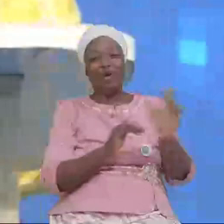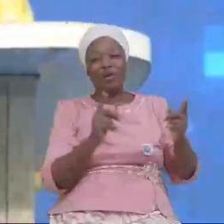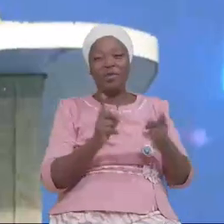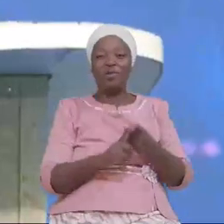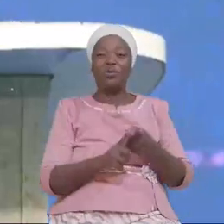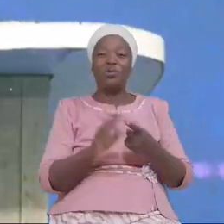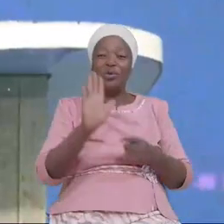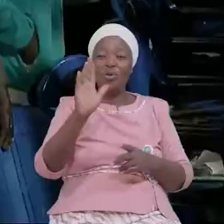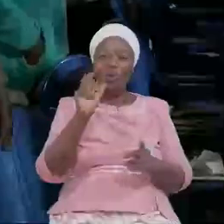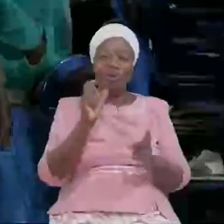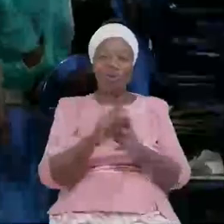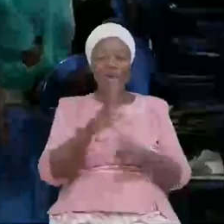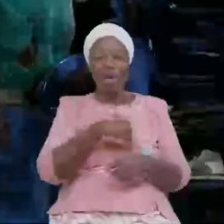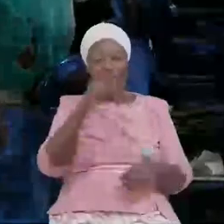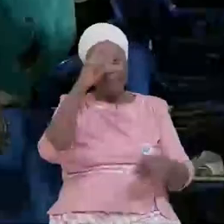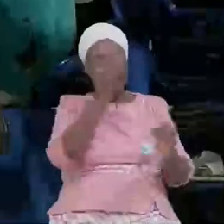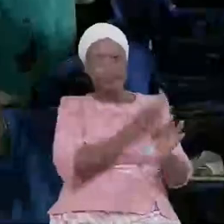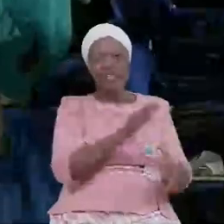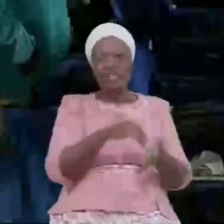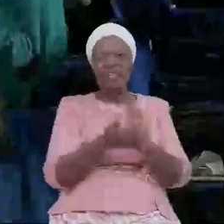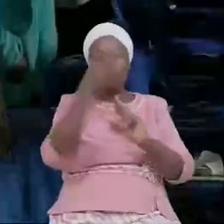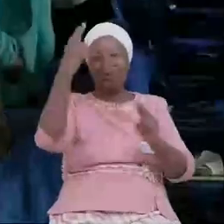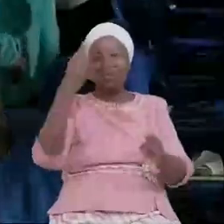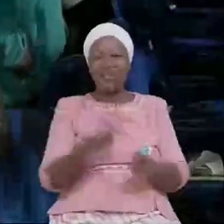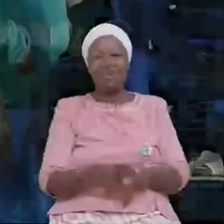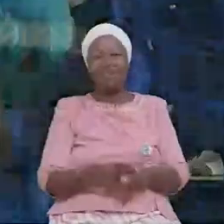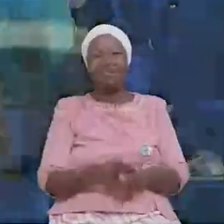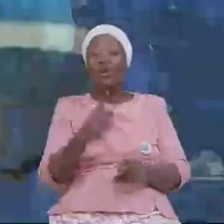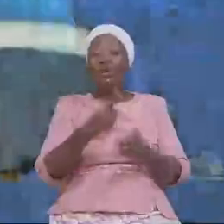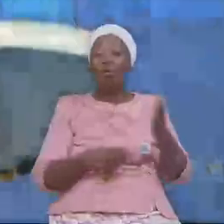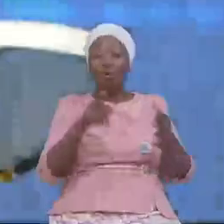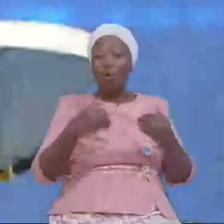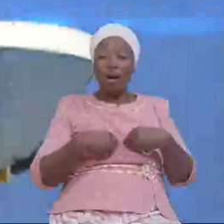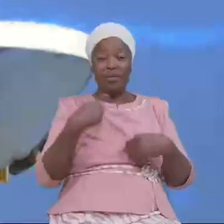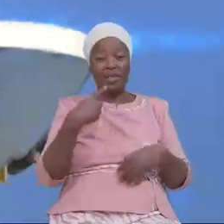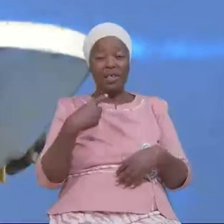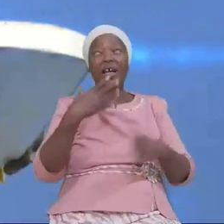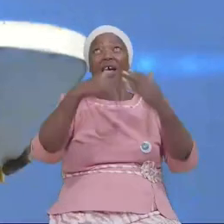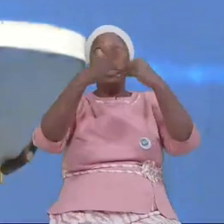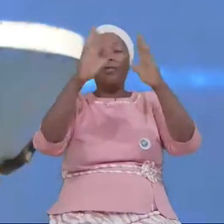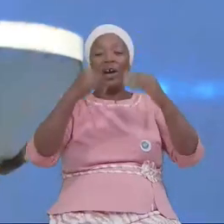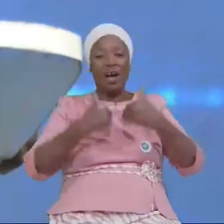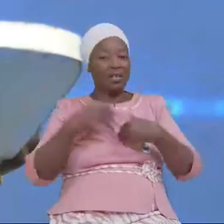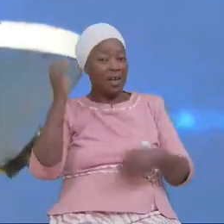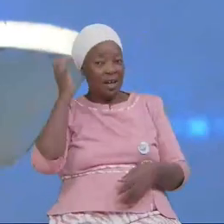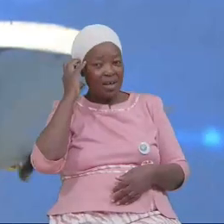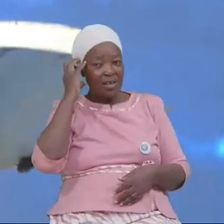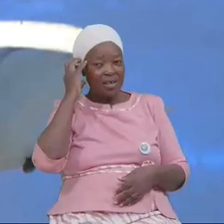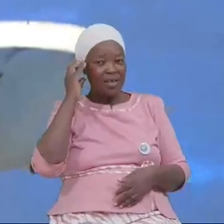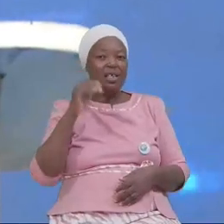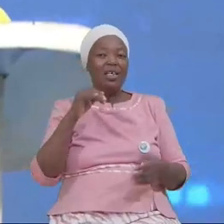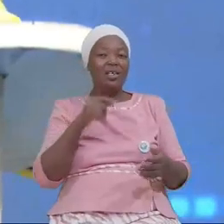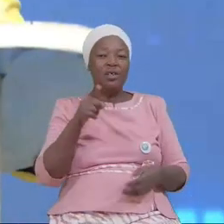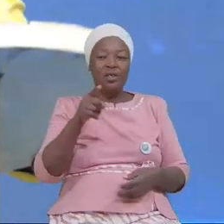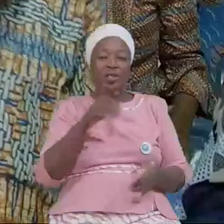Qu'il en soit selon votre foi. Ce que vous avez dit, le ciel l'a entendu et ce sera